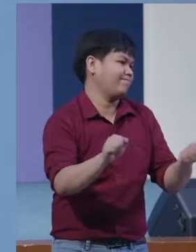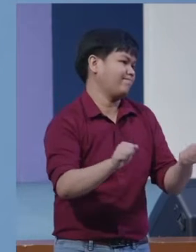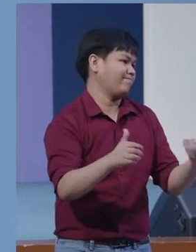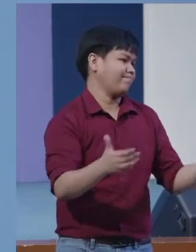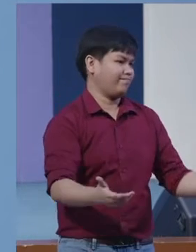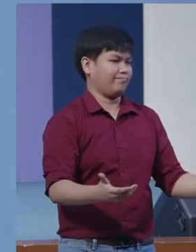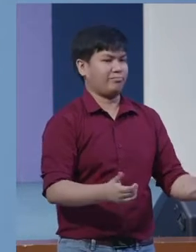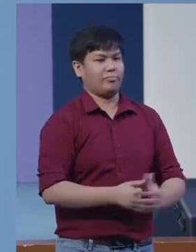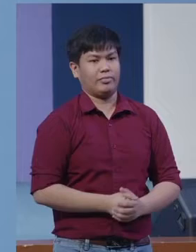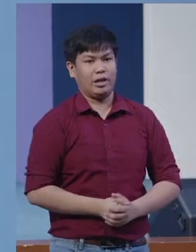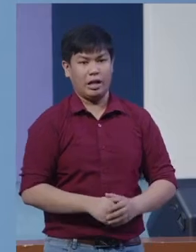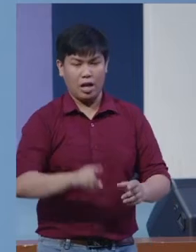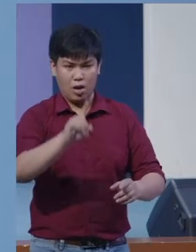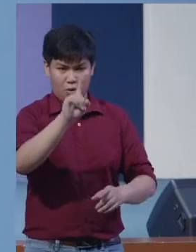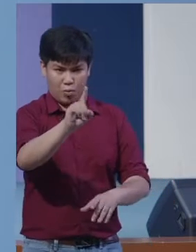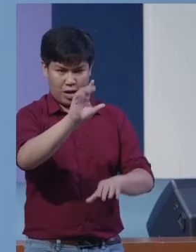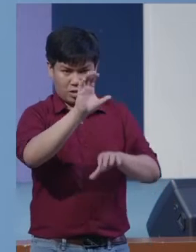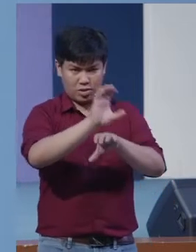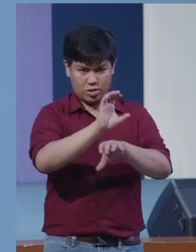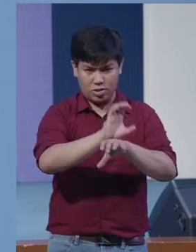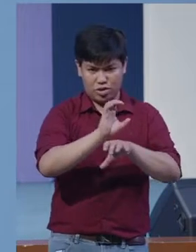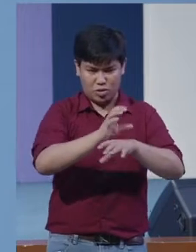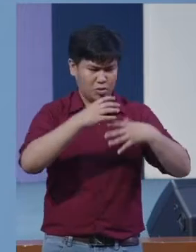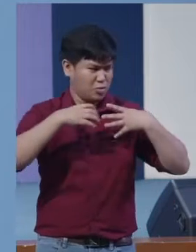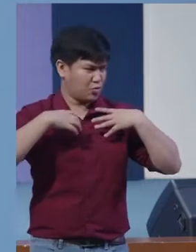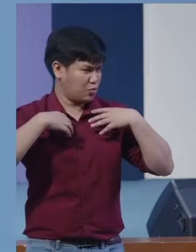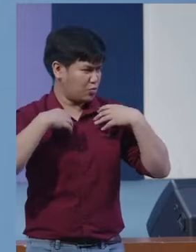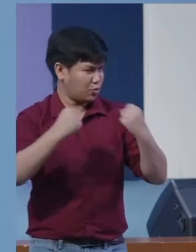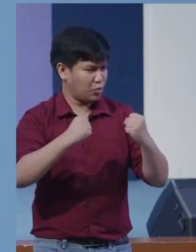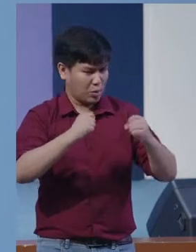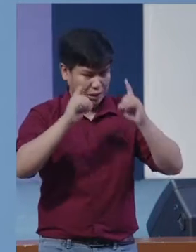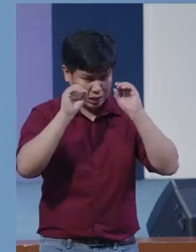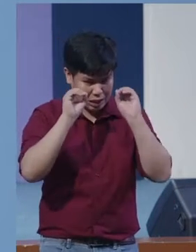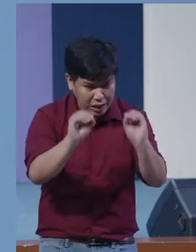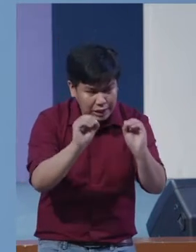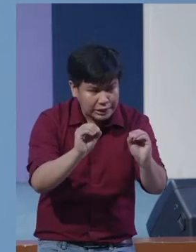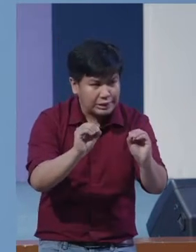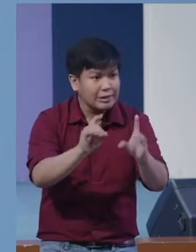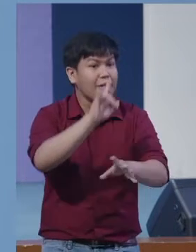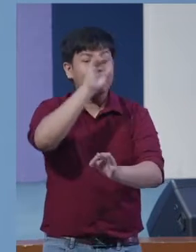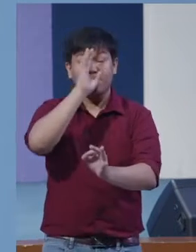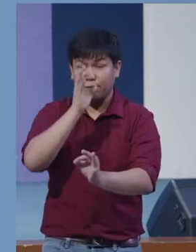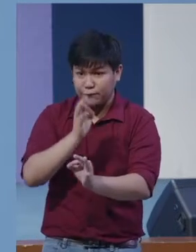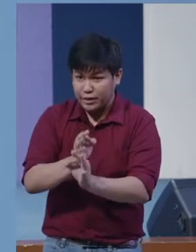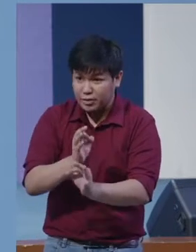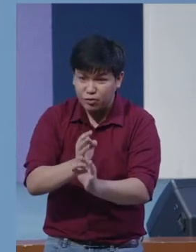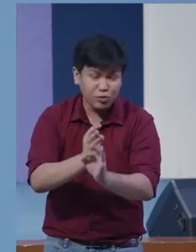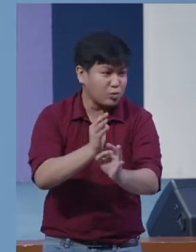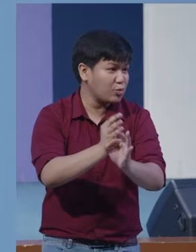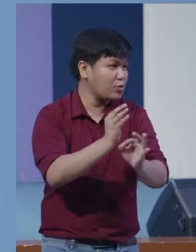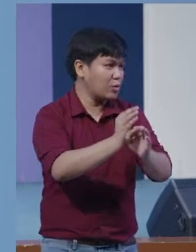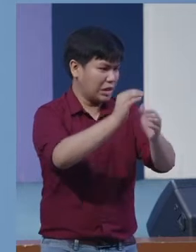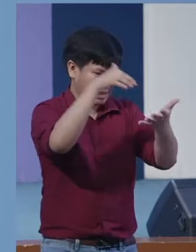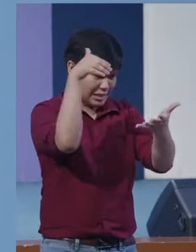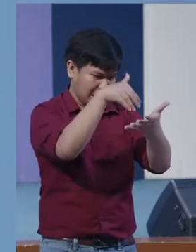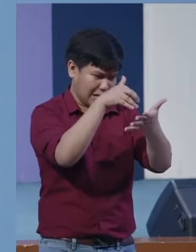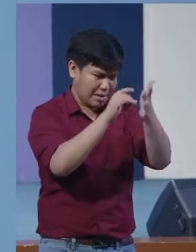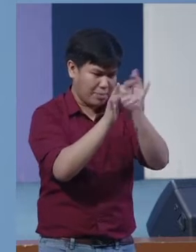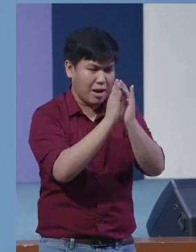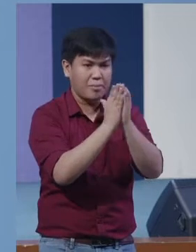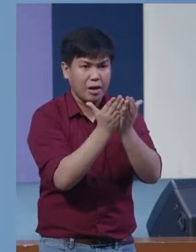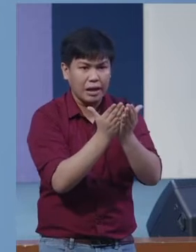Kahit na po ang isang church ay matibay sa doktrina, tapat sa pag-aaral